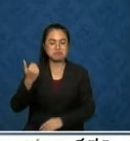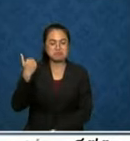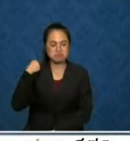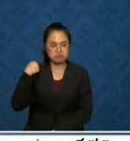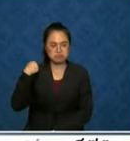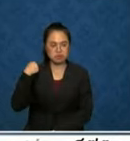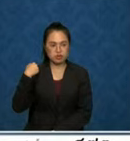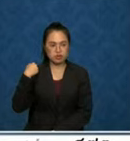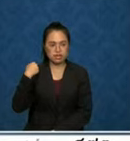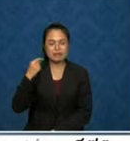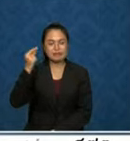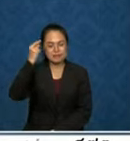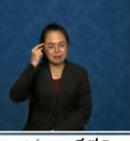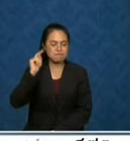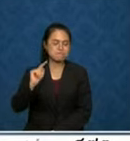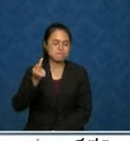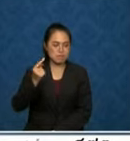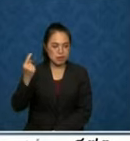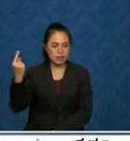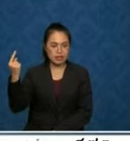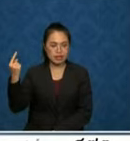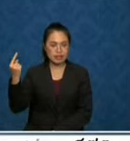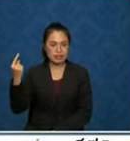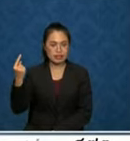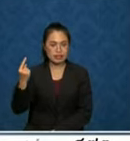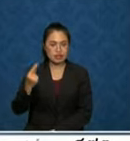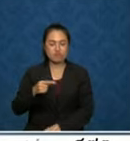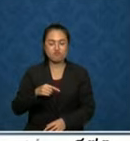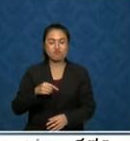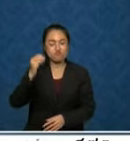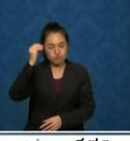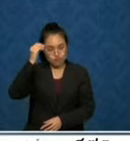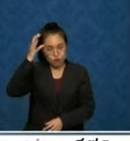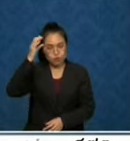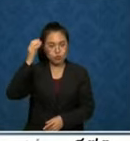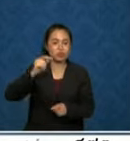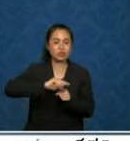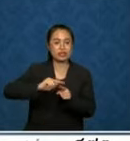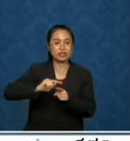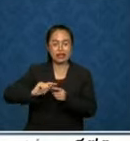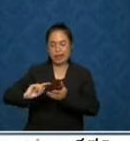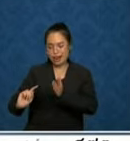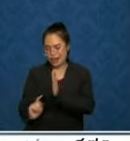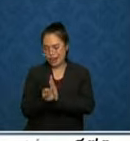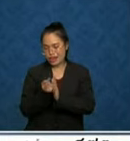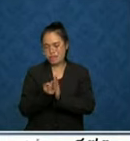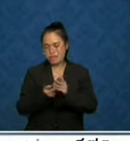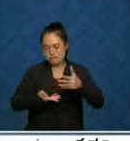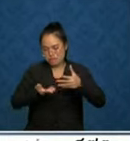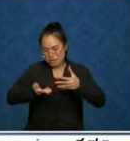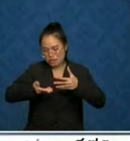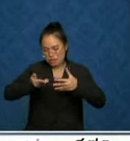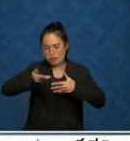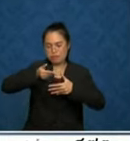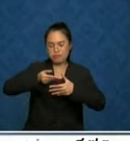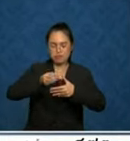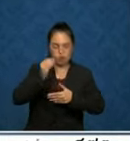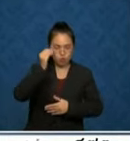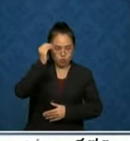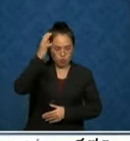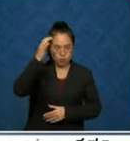การสร้างสรรค์ค่ะท่านประธานสามารถที่จะรวบรวมองค์ประกอบความรู้ทั้งหมดตั้งแต่ขั้นต้นมาสร้างเป็นองค์ความรู้ที่สม